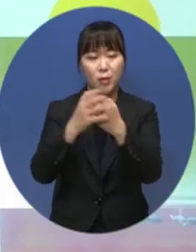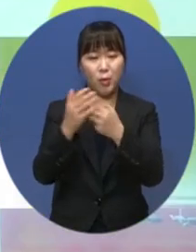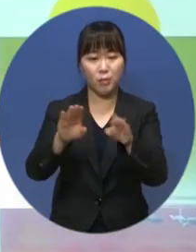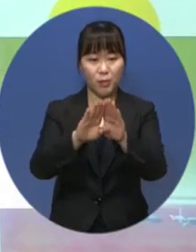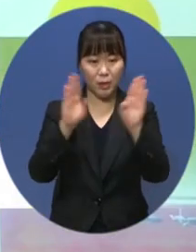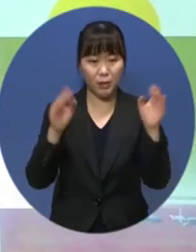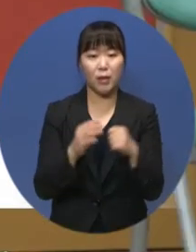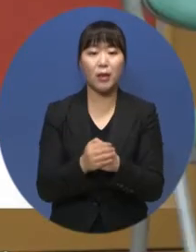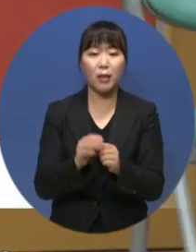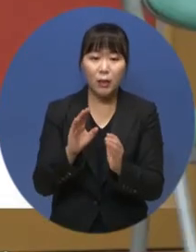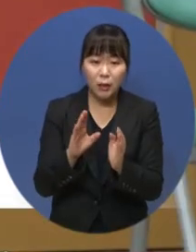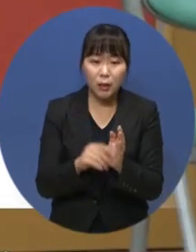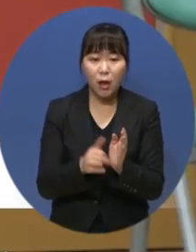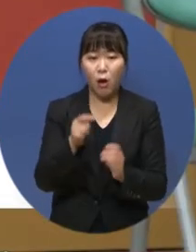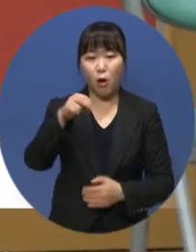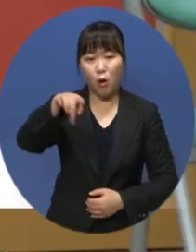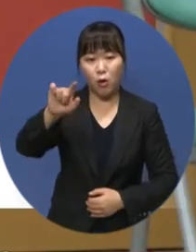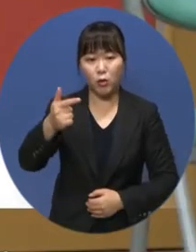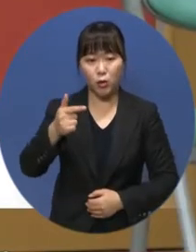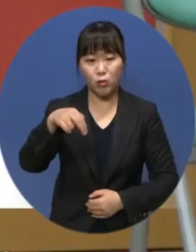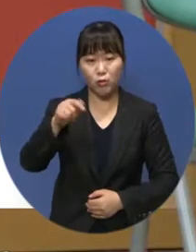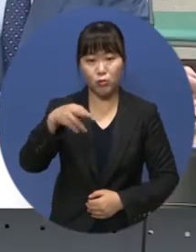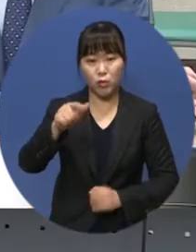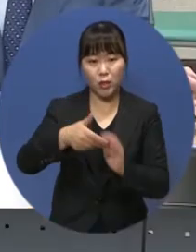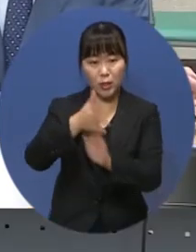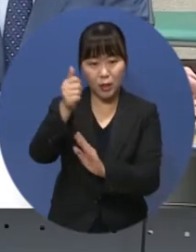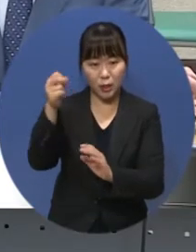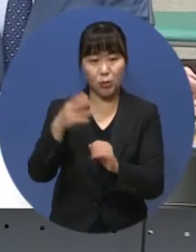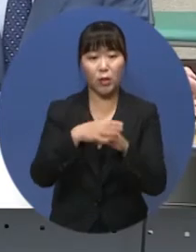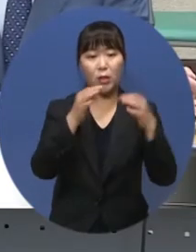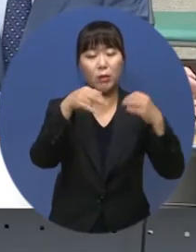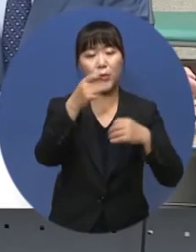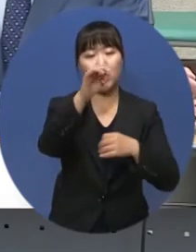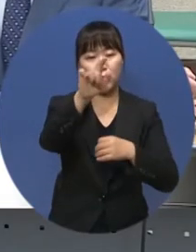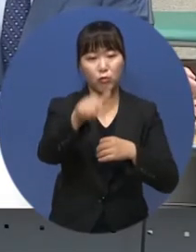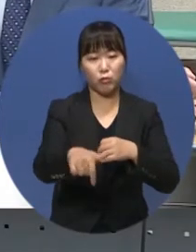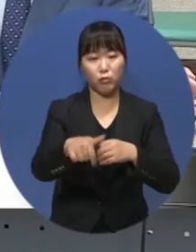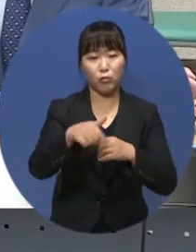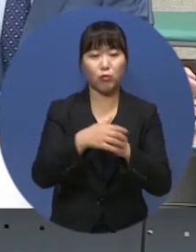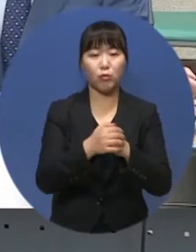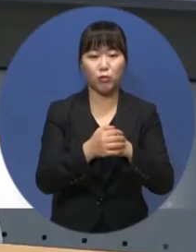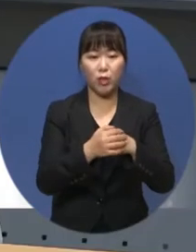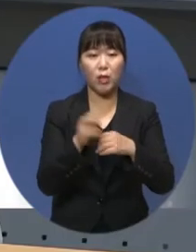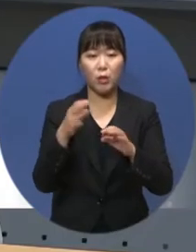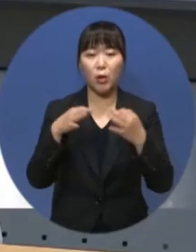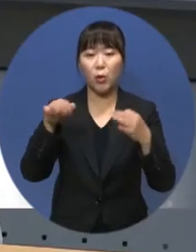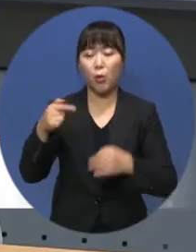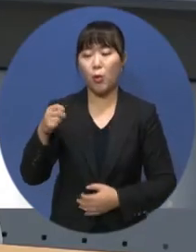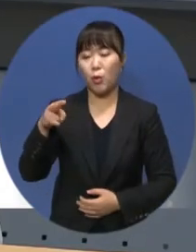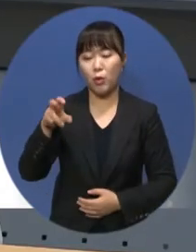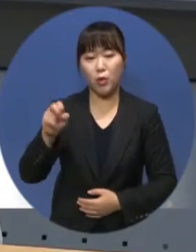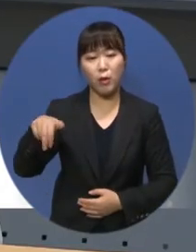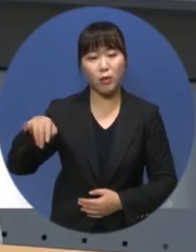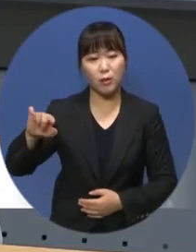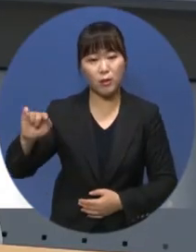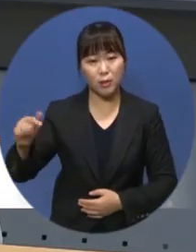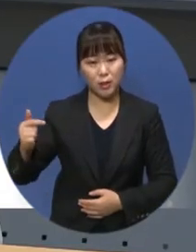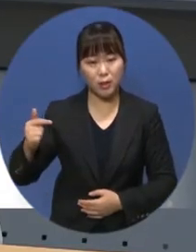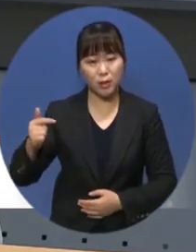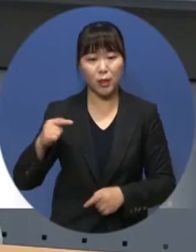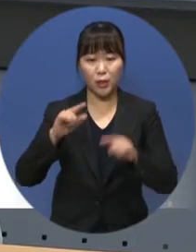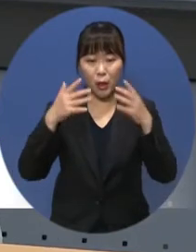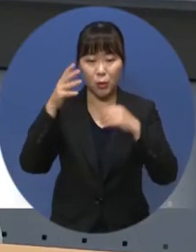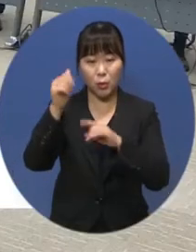발기인 대회는 허석 순천시장 김종욱 순천 상공회의소 회장 고영진 순천대학교 총장